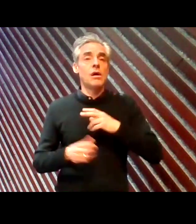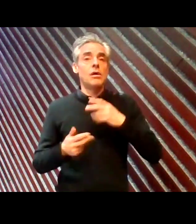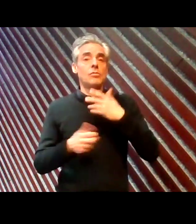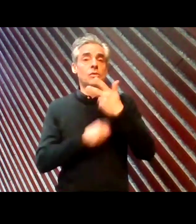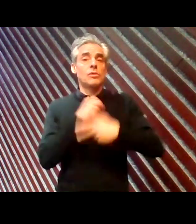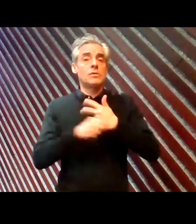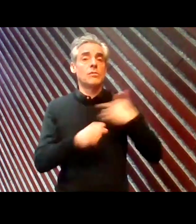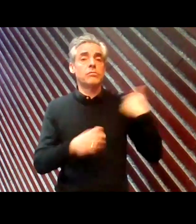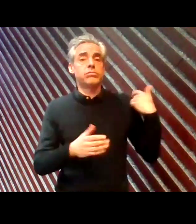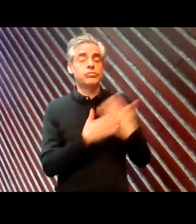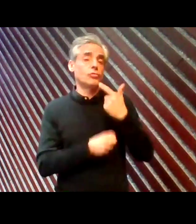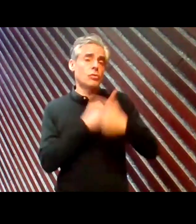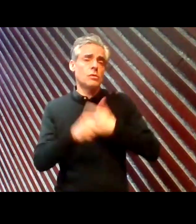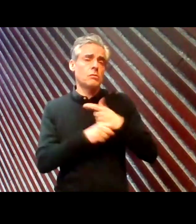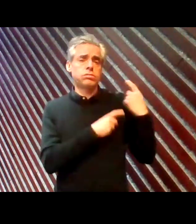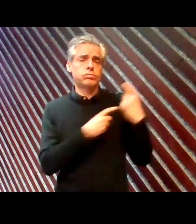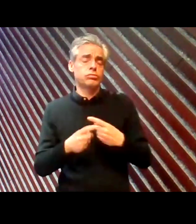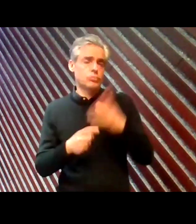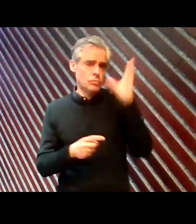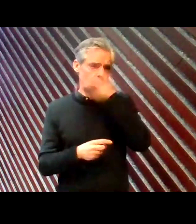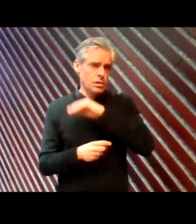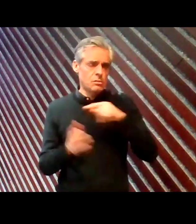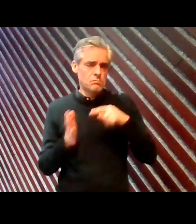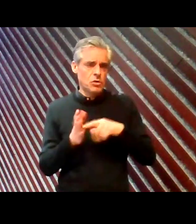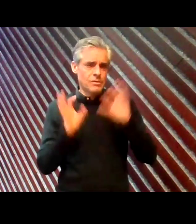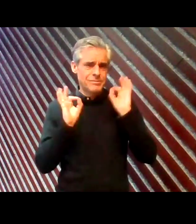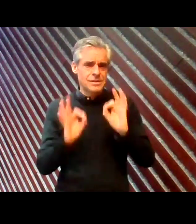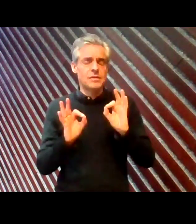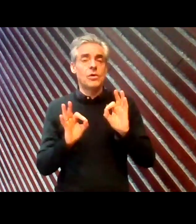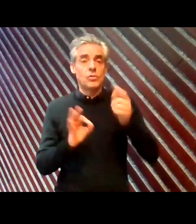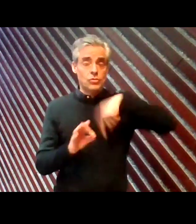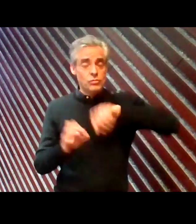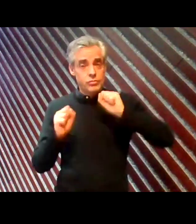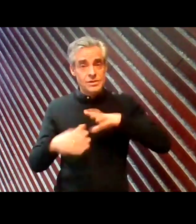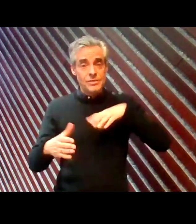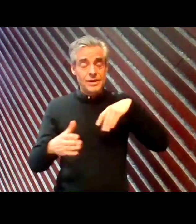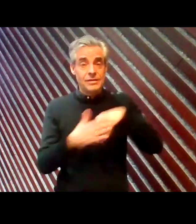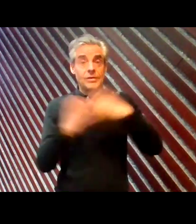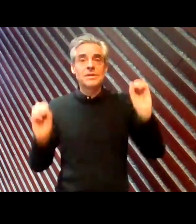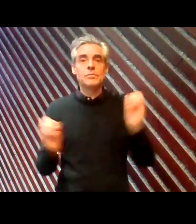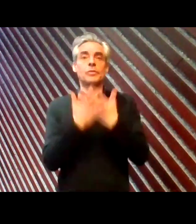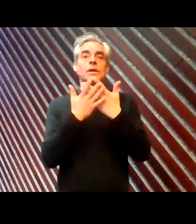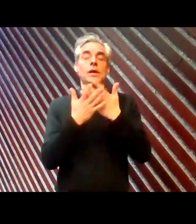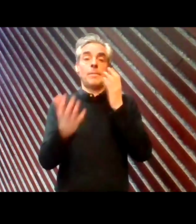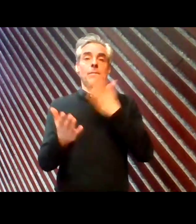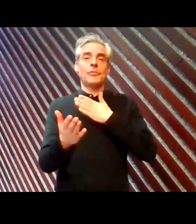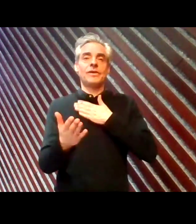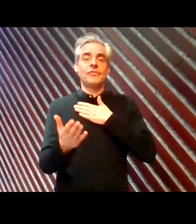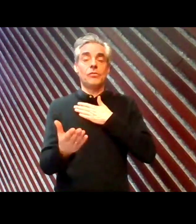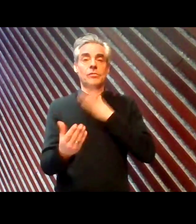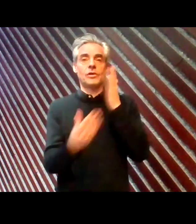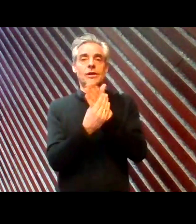dernières années ou des deux dernières années on puisse intervenir de manière spontanée à notre propre